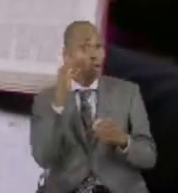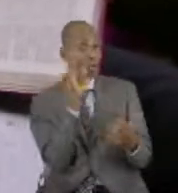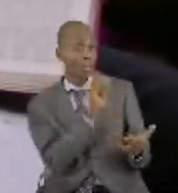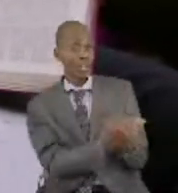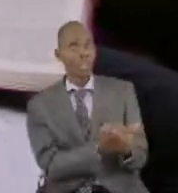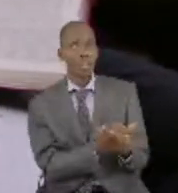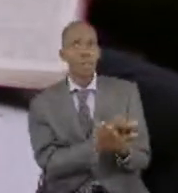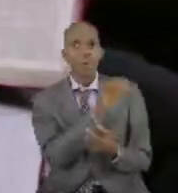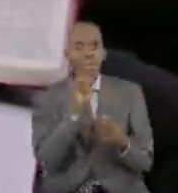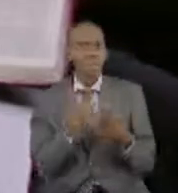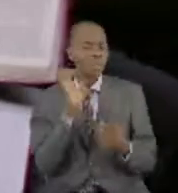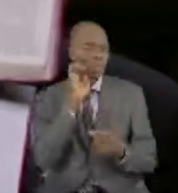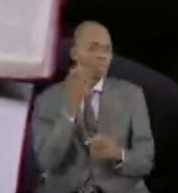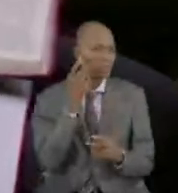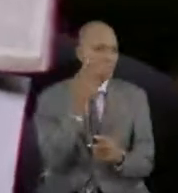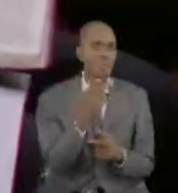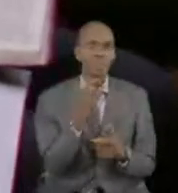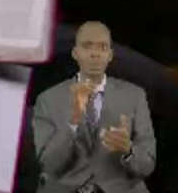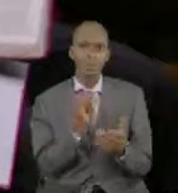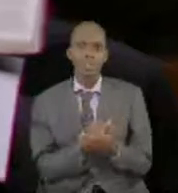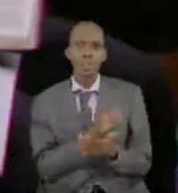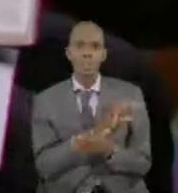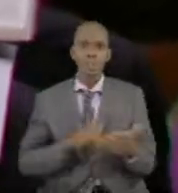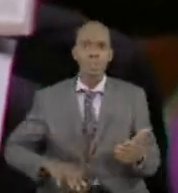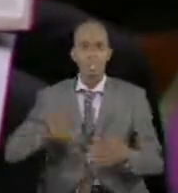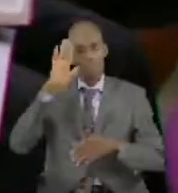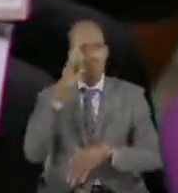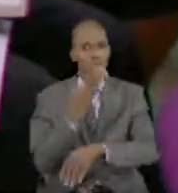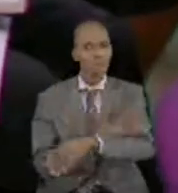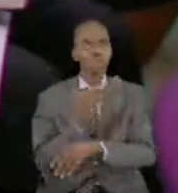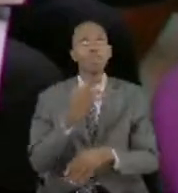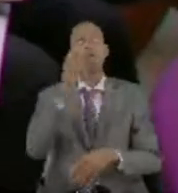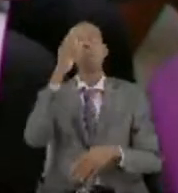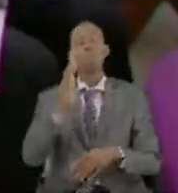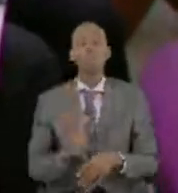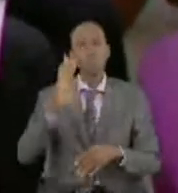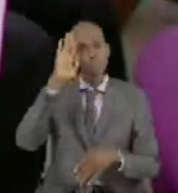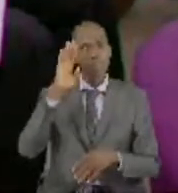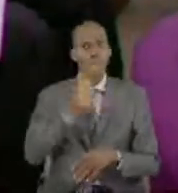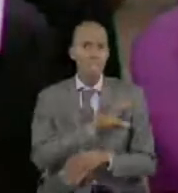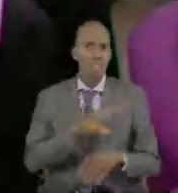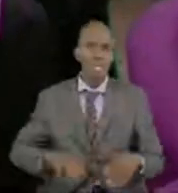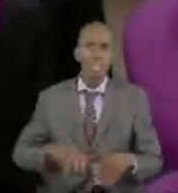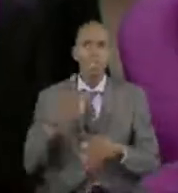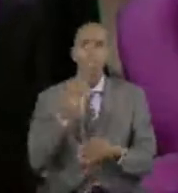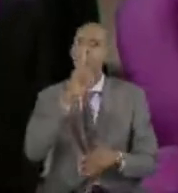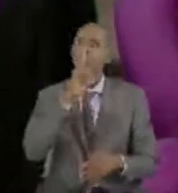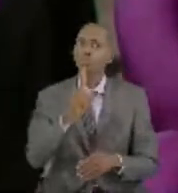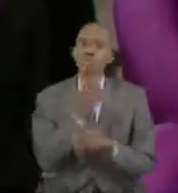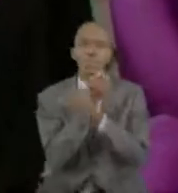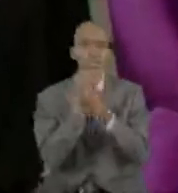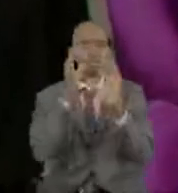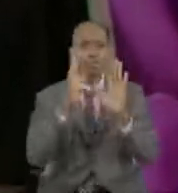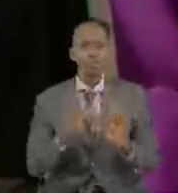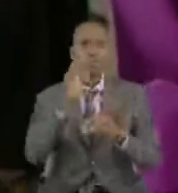cela est arrivé, nous, comme il a vu cela, Christ, le Fils de Dieu, Christ, le Sauveur du monde,